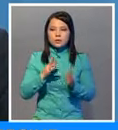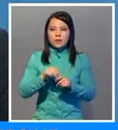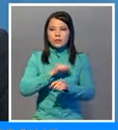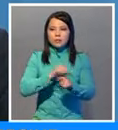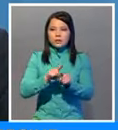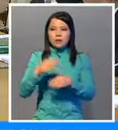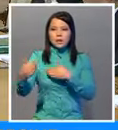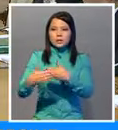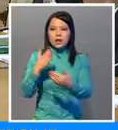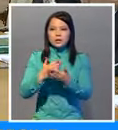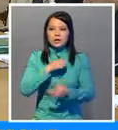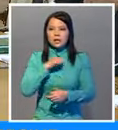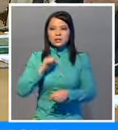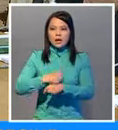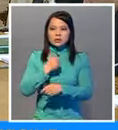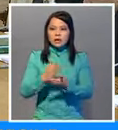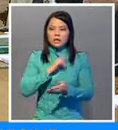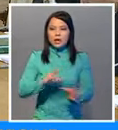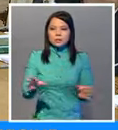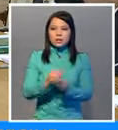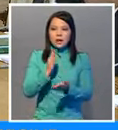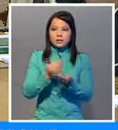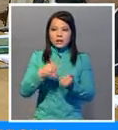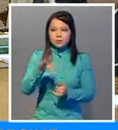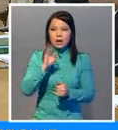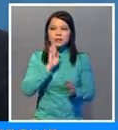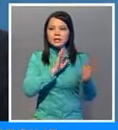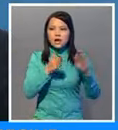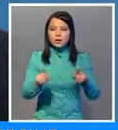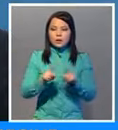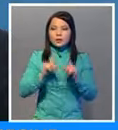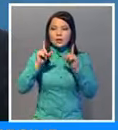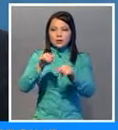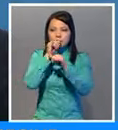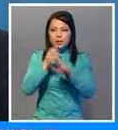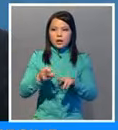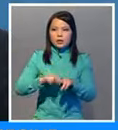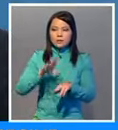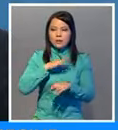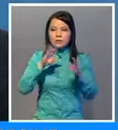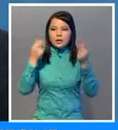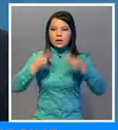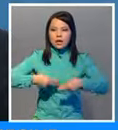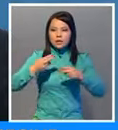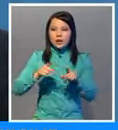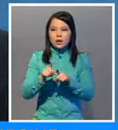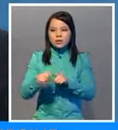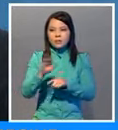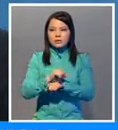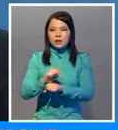басты серіктестігіміз. Қазақстан құрлықтың ортасында орналасқандықтан теңізге шығатын жолы жоқ. Сол себепті де кедендік кедергілерді